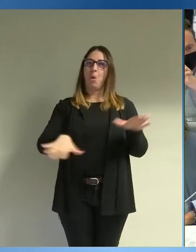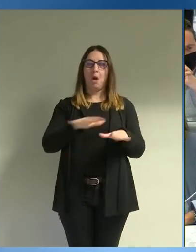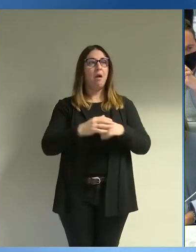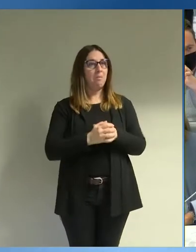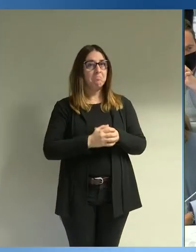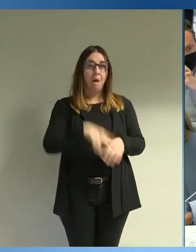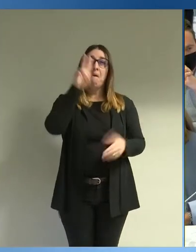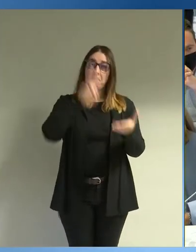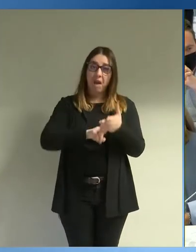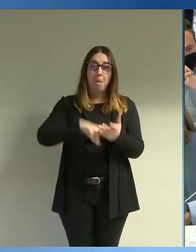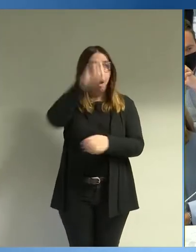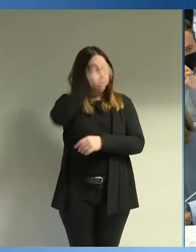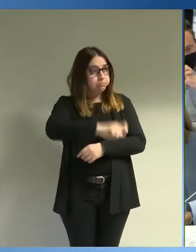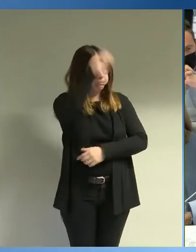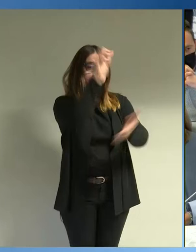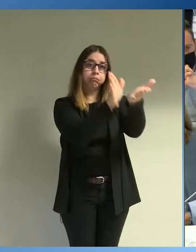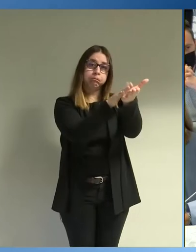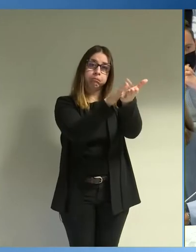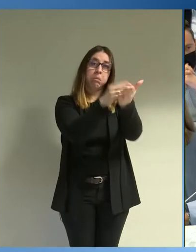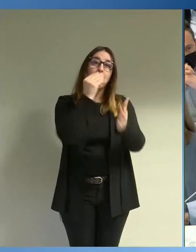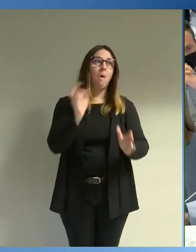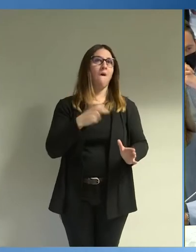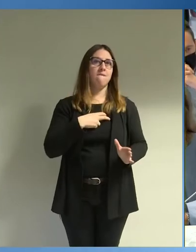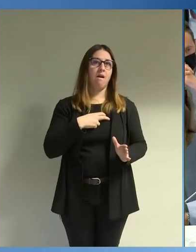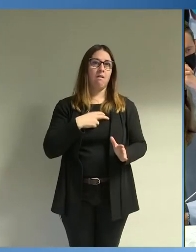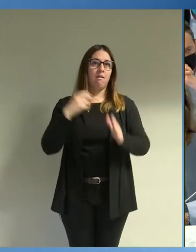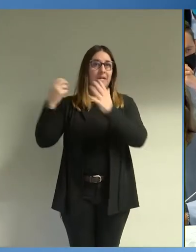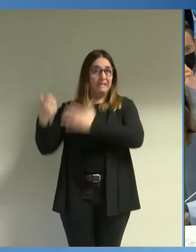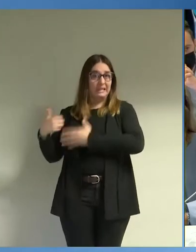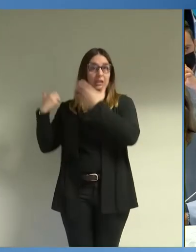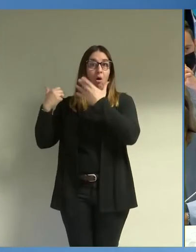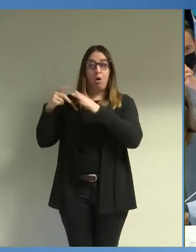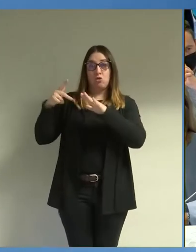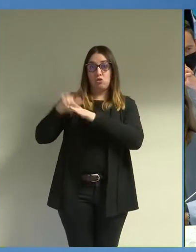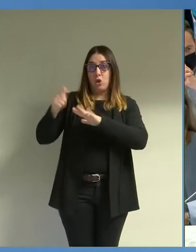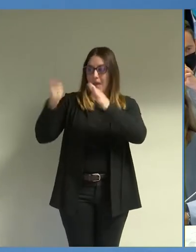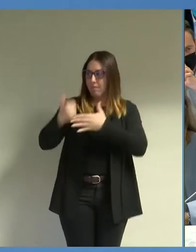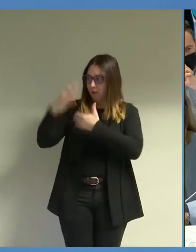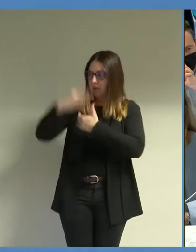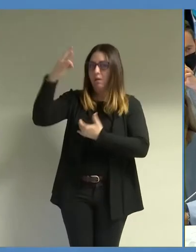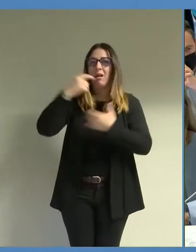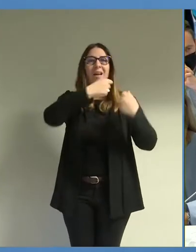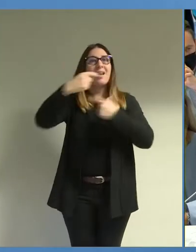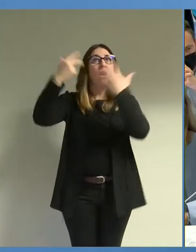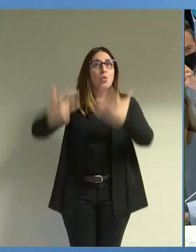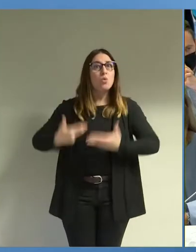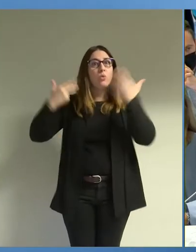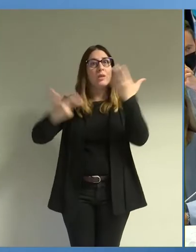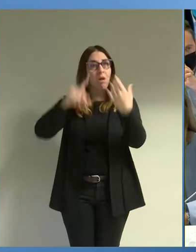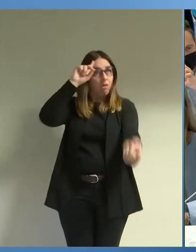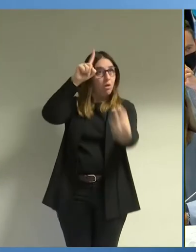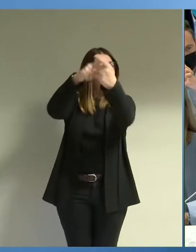chapeau nous y sommes donc cela fait deux mandats et huit années que vous n'avez toujours pas donc de vision pour grenoble en